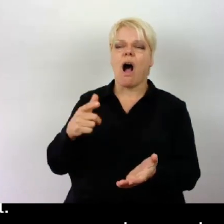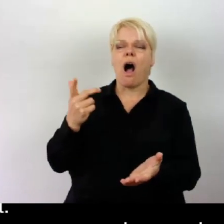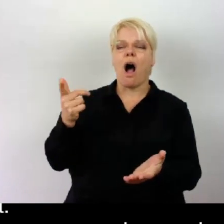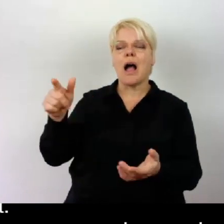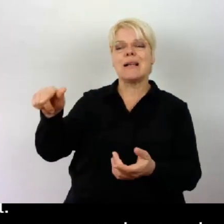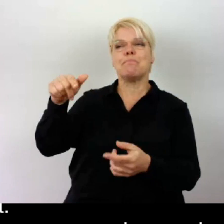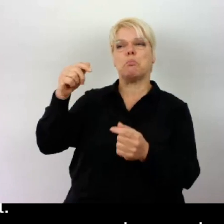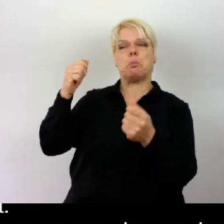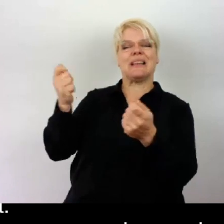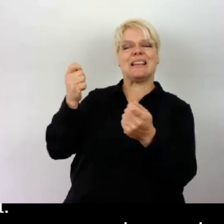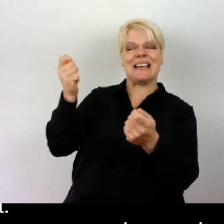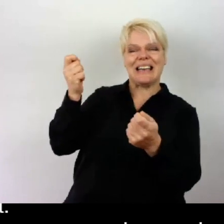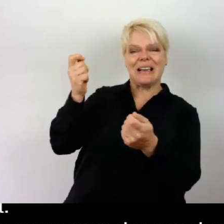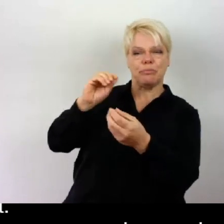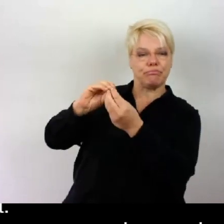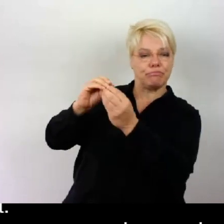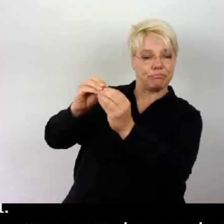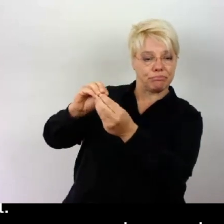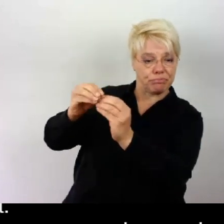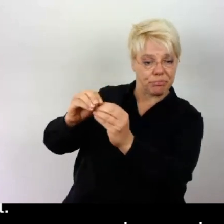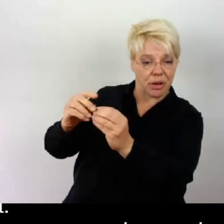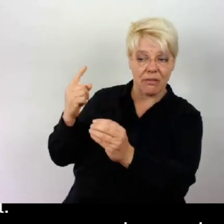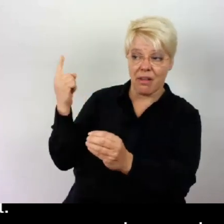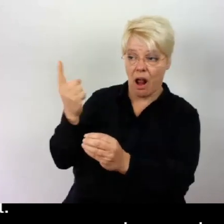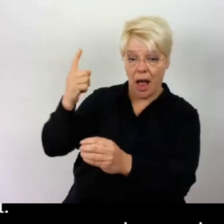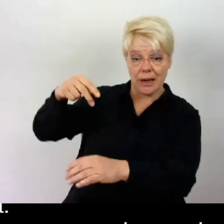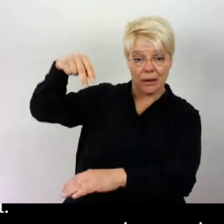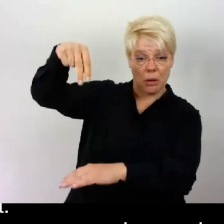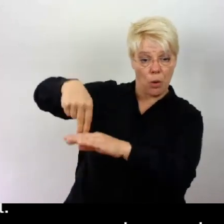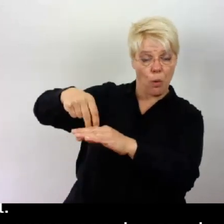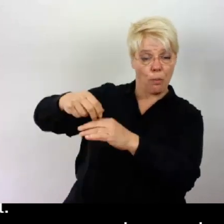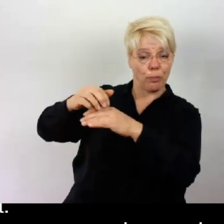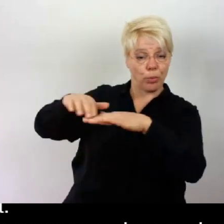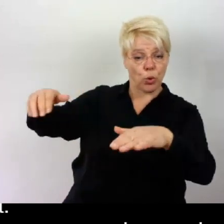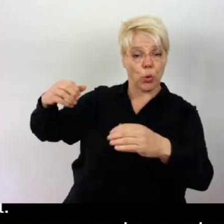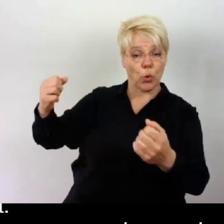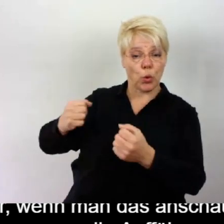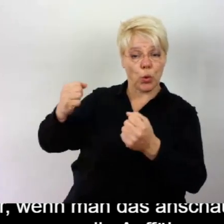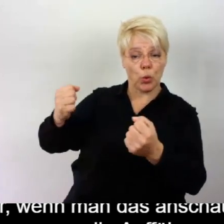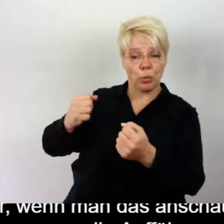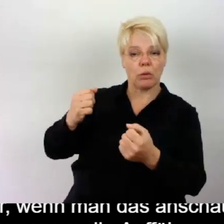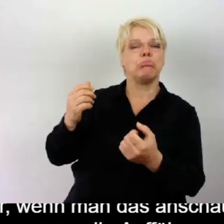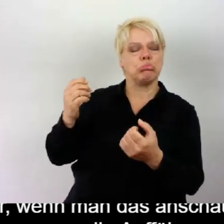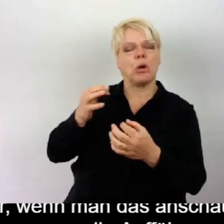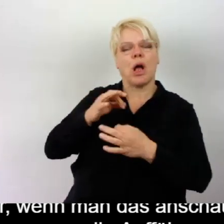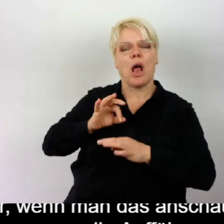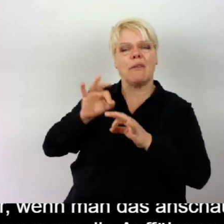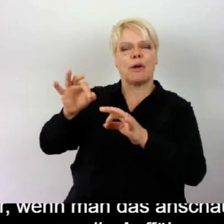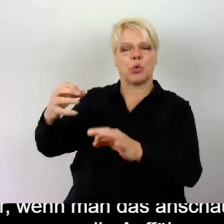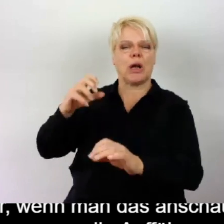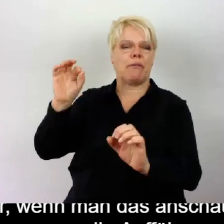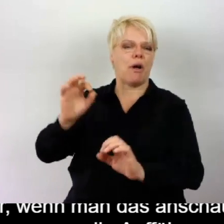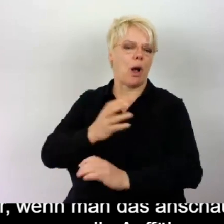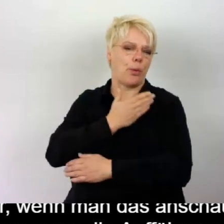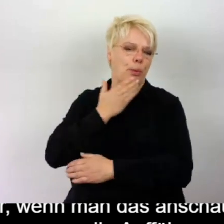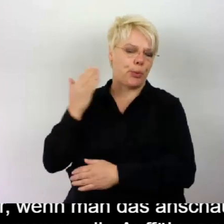wird jetzt merken, ich komme auf ein Thema, was noch gar nicht da war, nämlich die Kinder. München Bücherschau Junior ist vorzeitig